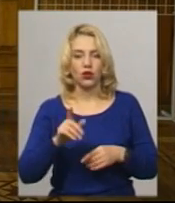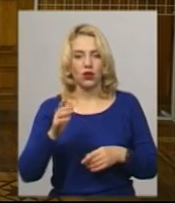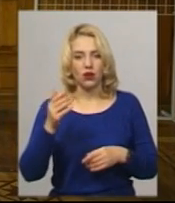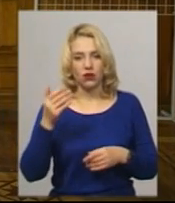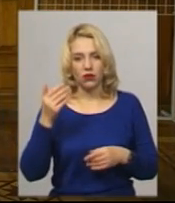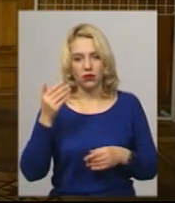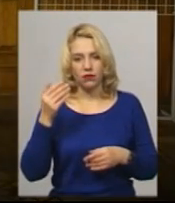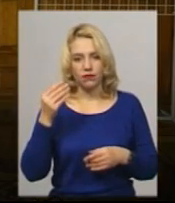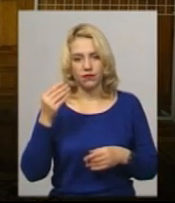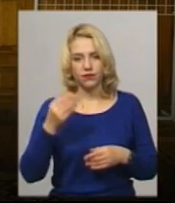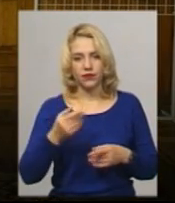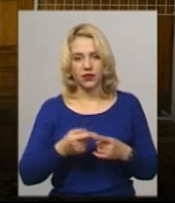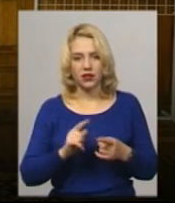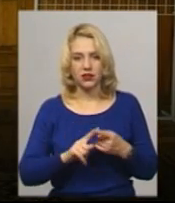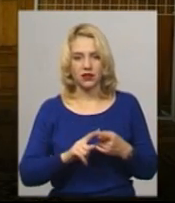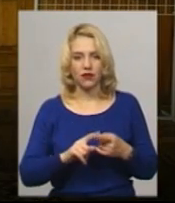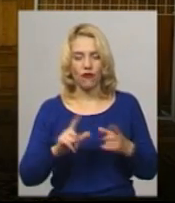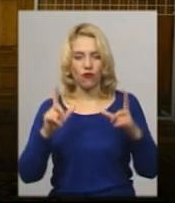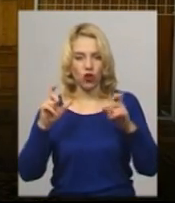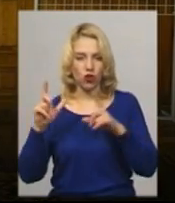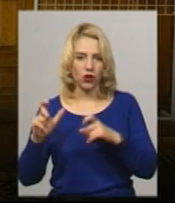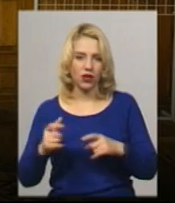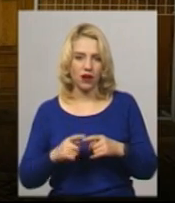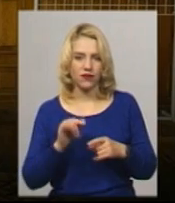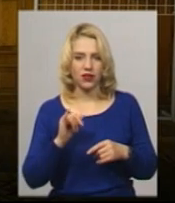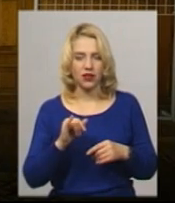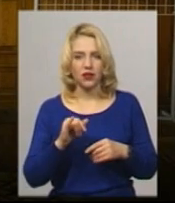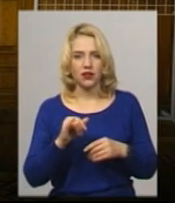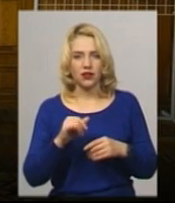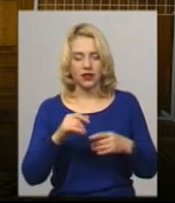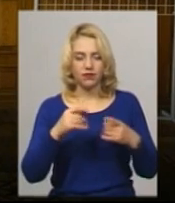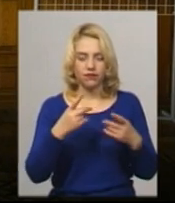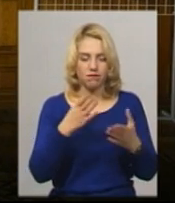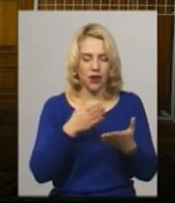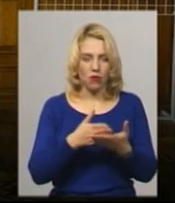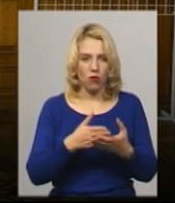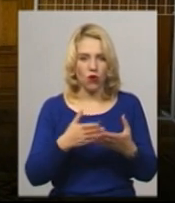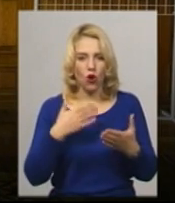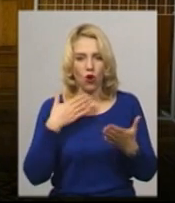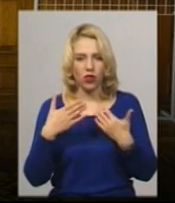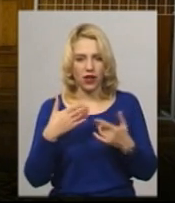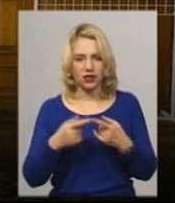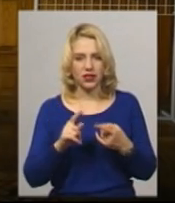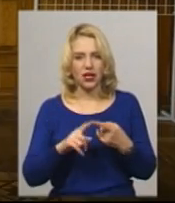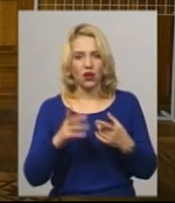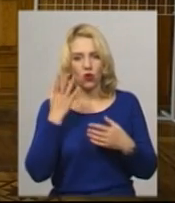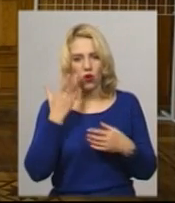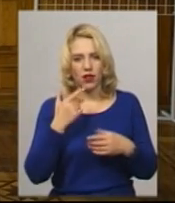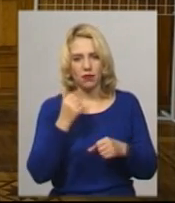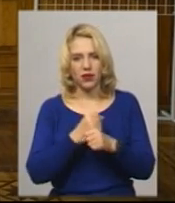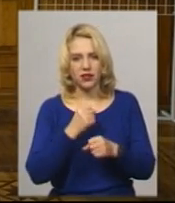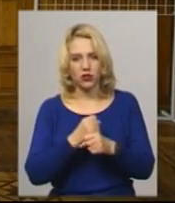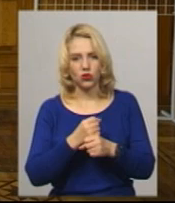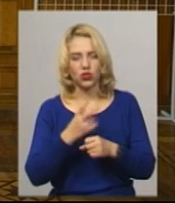По моєму переконанню, фотографія і театр в прямому такому контакті, коли працюєш зі сценою. Вони трохи несумісні на